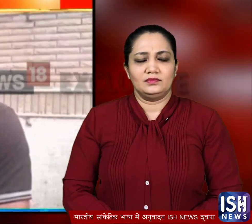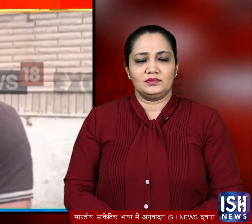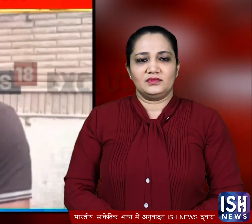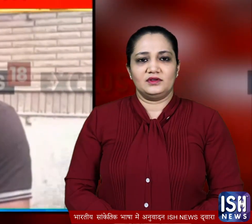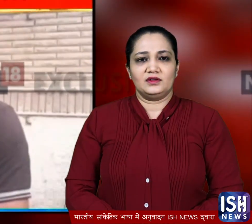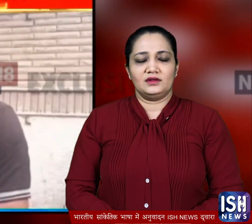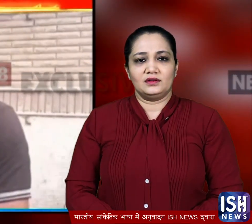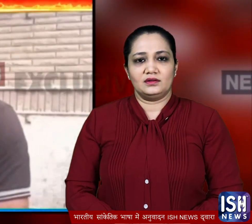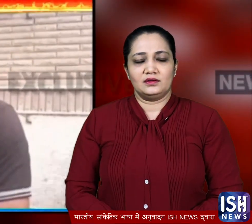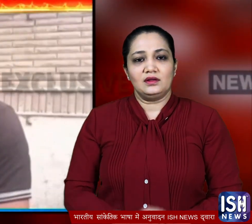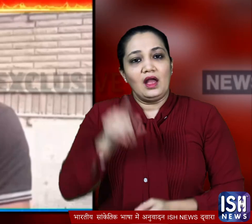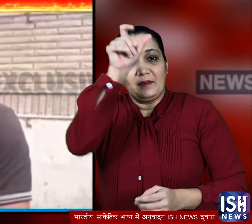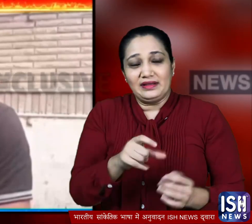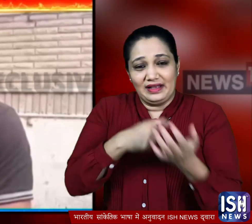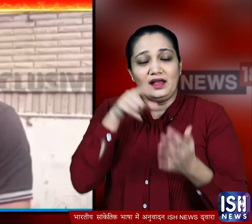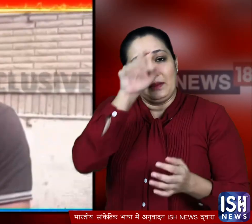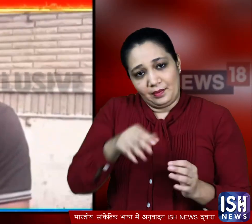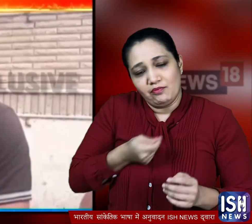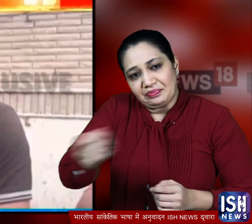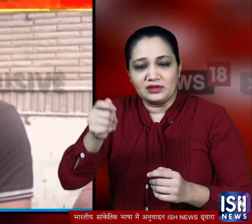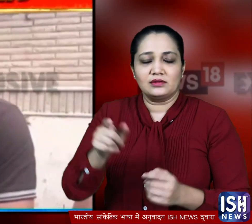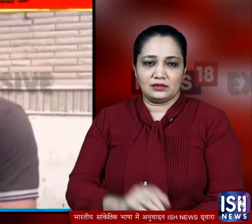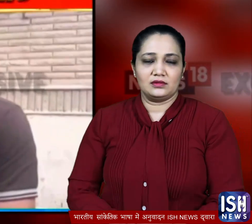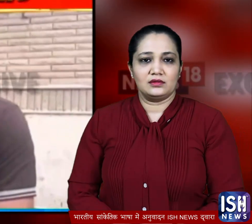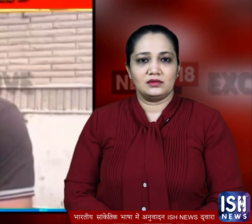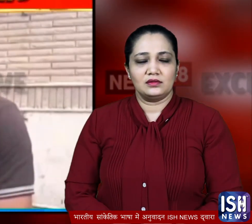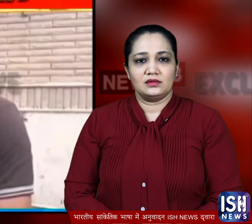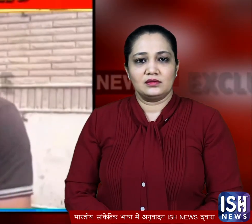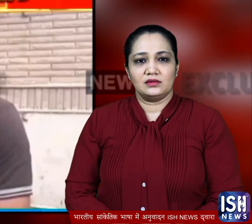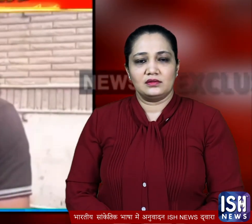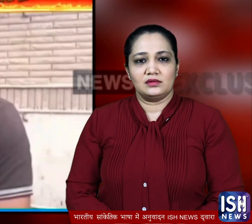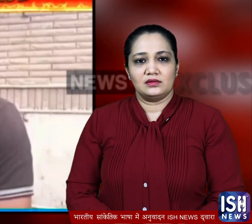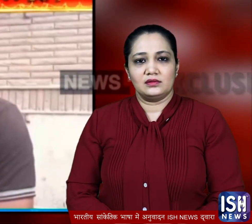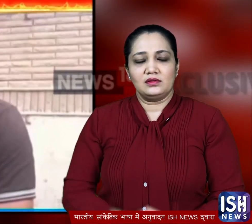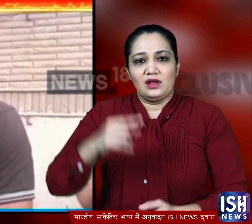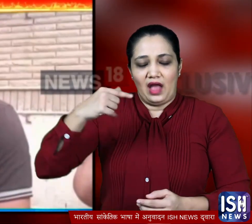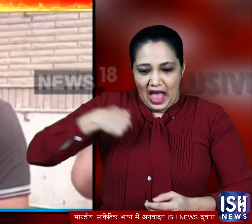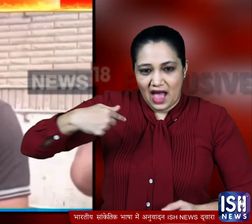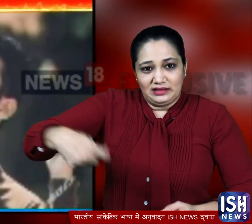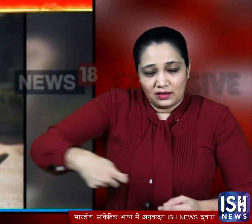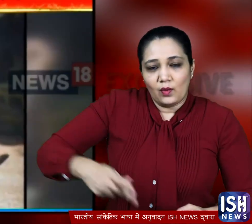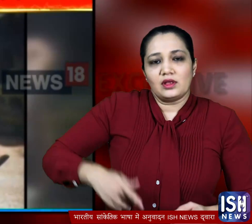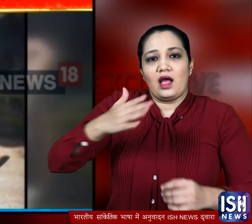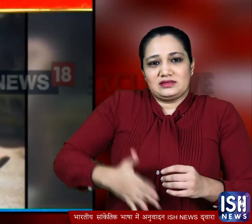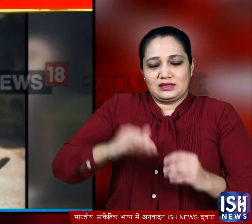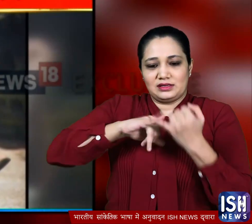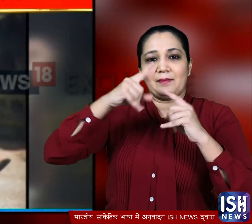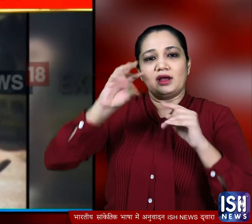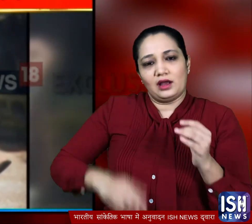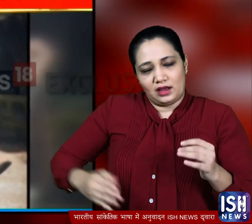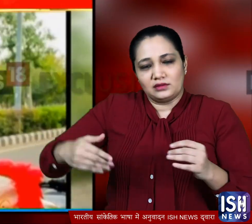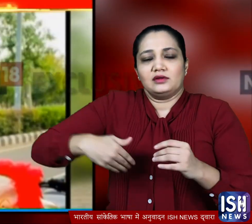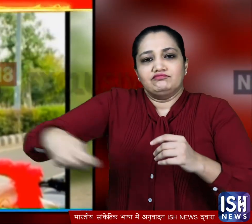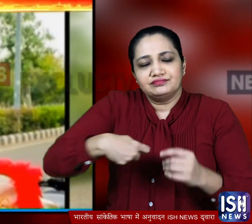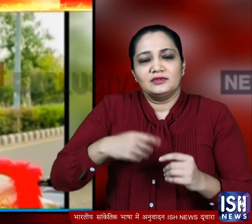राहुल है उसने छुरियों से वार करा, एक सीधी तरफ छाती में लग रही है, एक पेट में लगी है छुरी। बताया गया कि